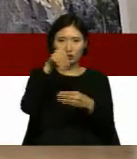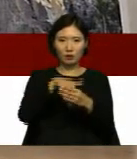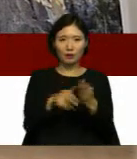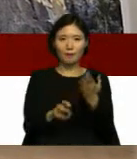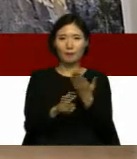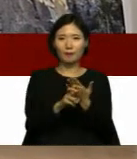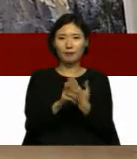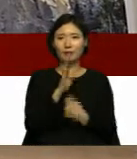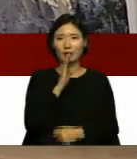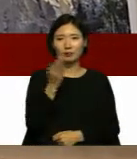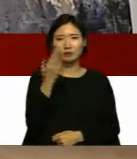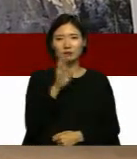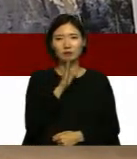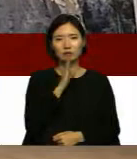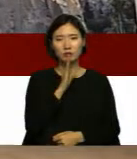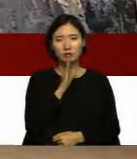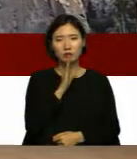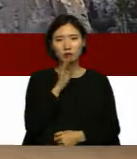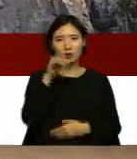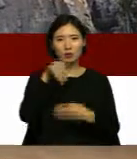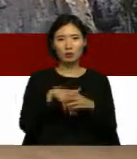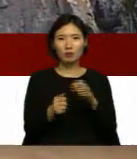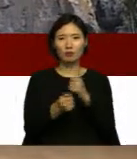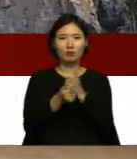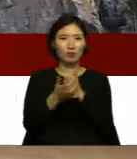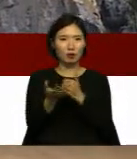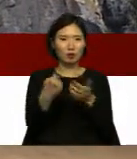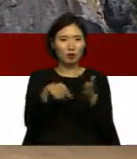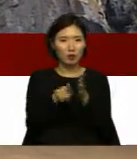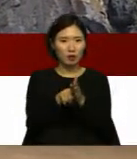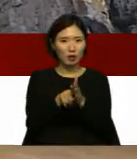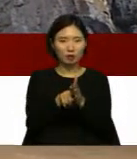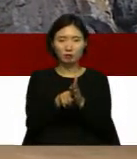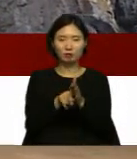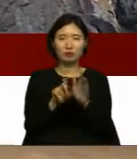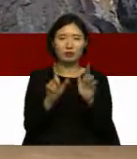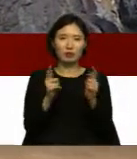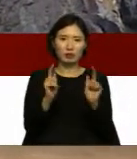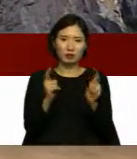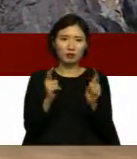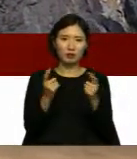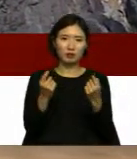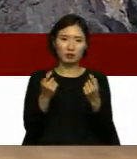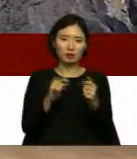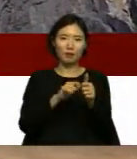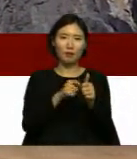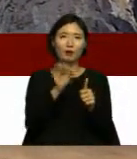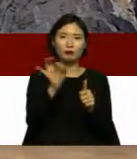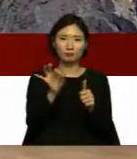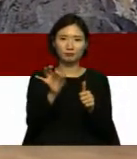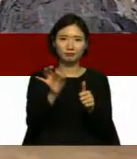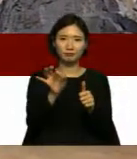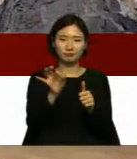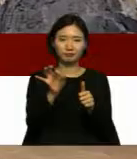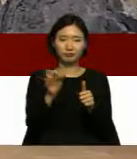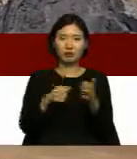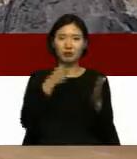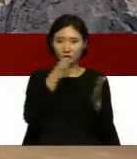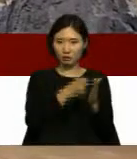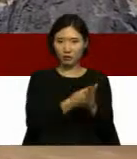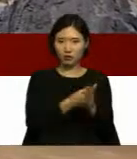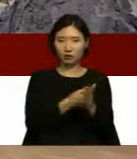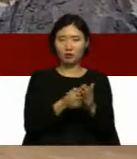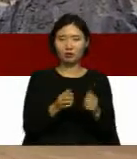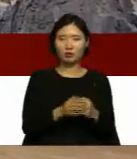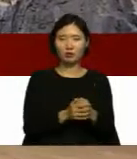위반한 것은 맞지만 실질적으로 선거에 영향을 주기 위한 것으로는 보이지 않아 벌금형을 선택했다고 밝혔습니다.